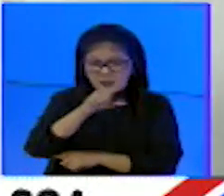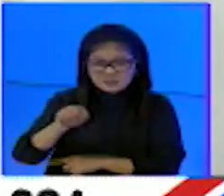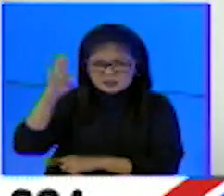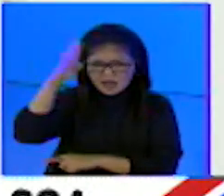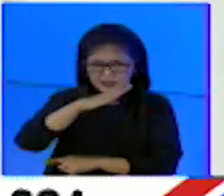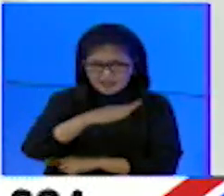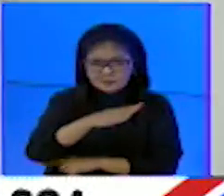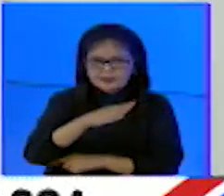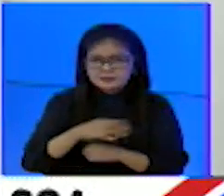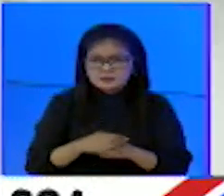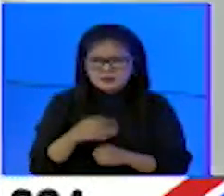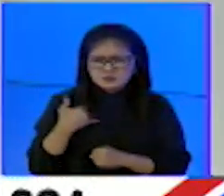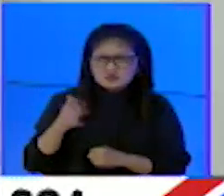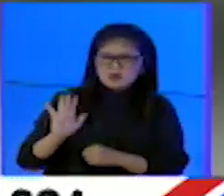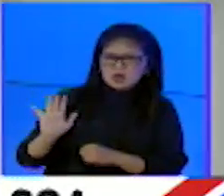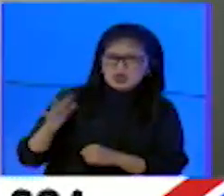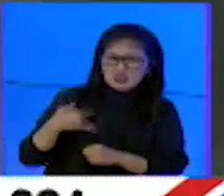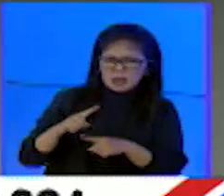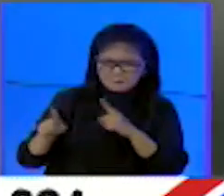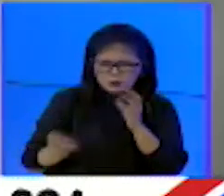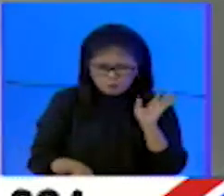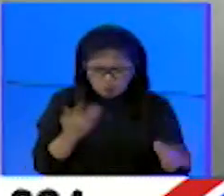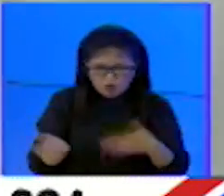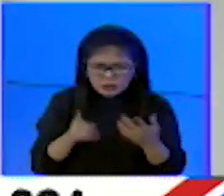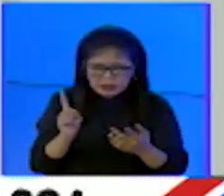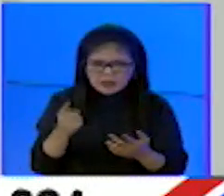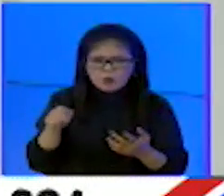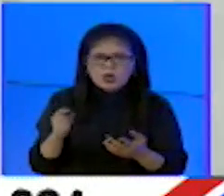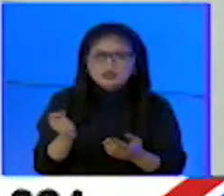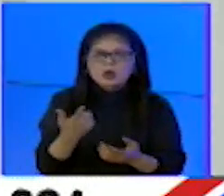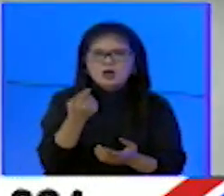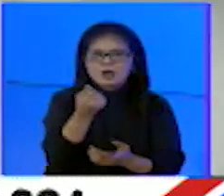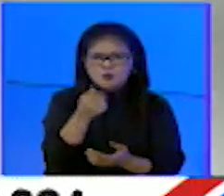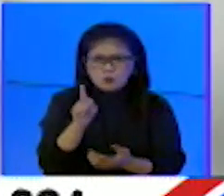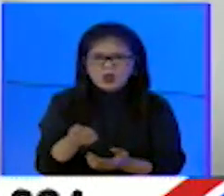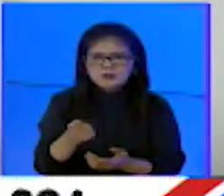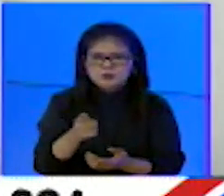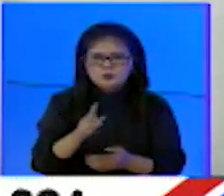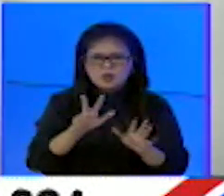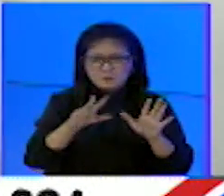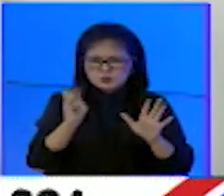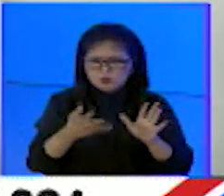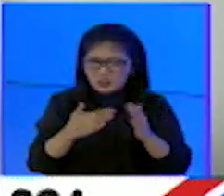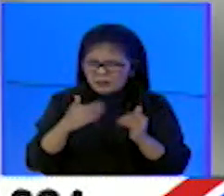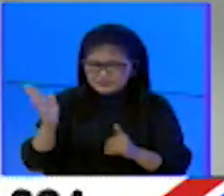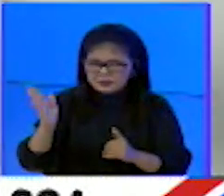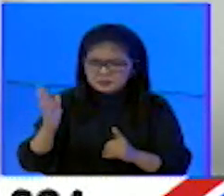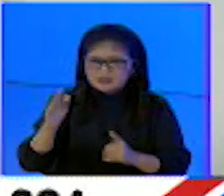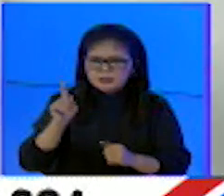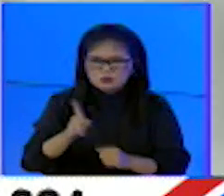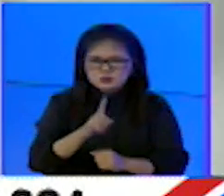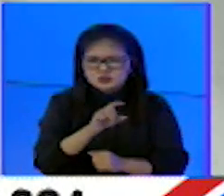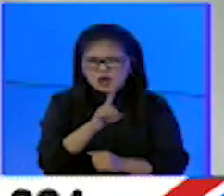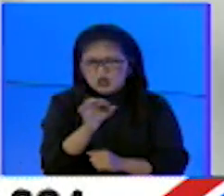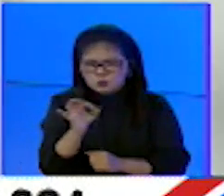sempat mengelak saat digeledah, warga menemukan uang jutaan rupiah, pecahan 100 ribu, diduga milik sang kakek. Peristiwa berawal saat